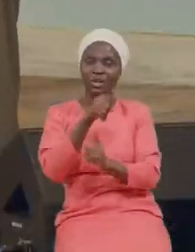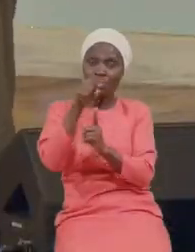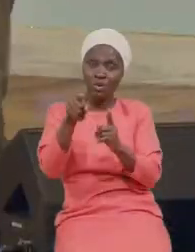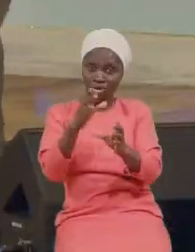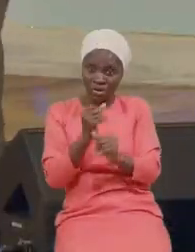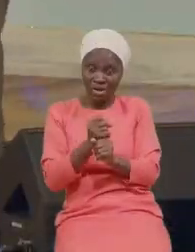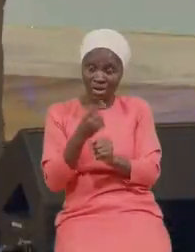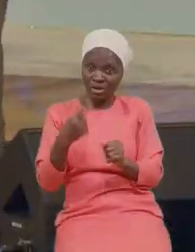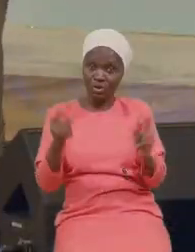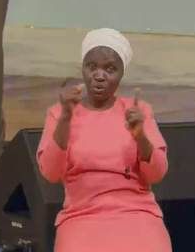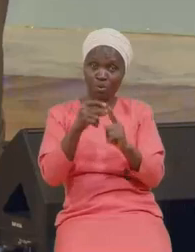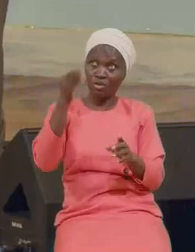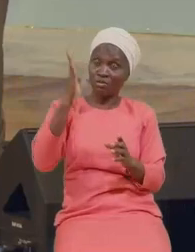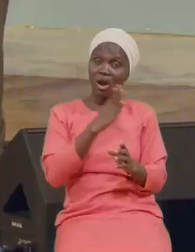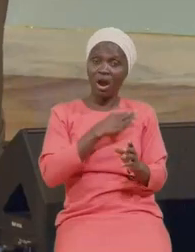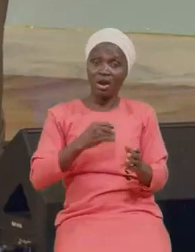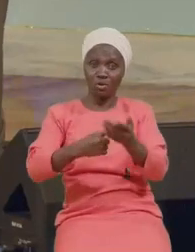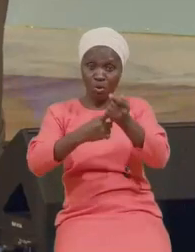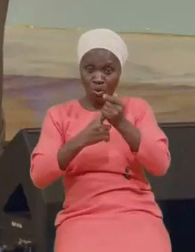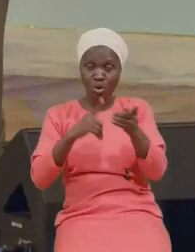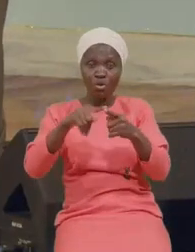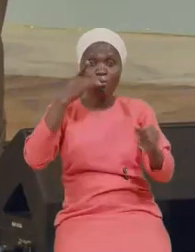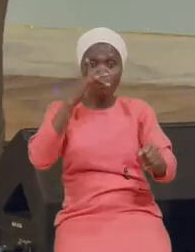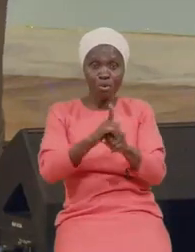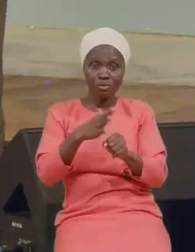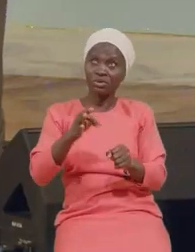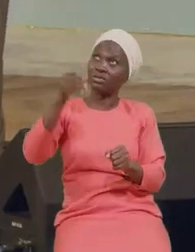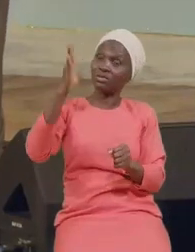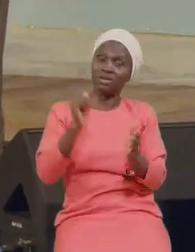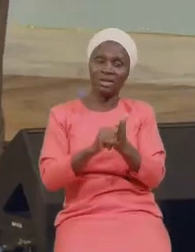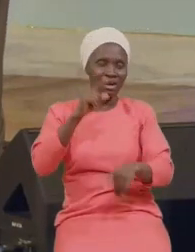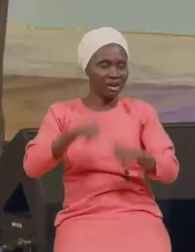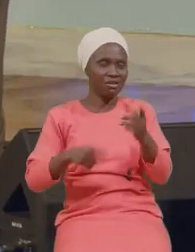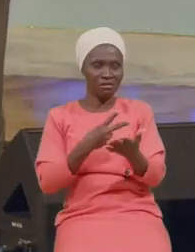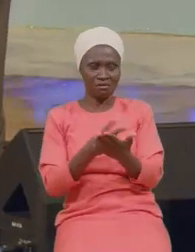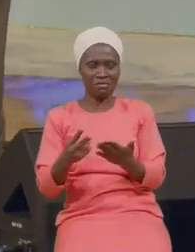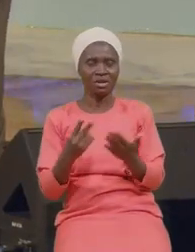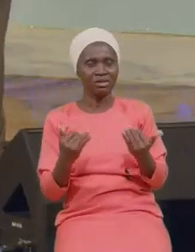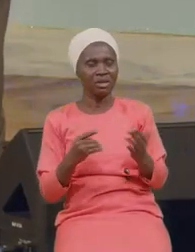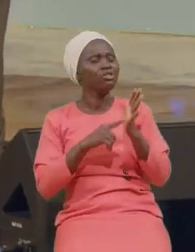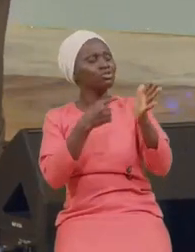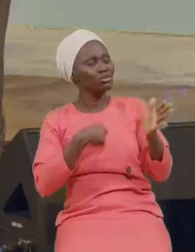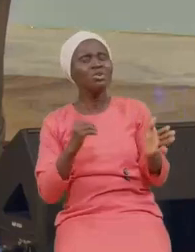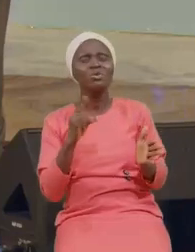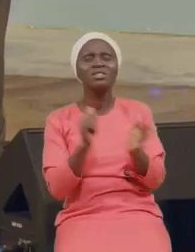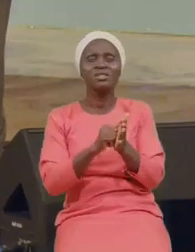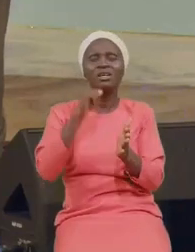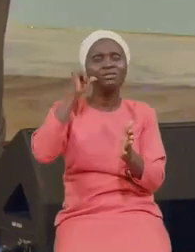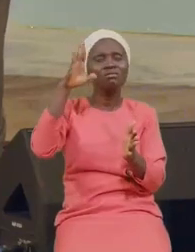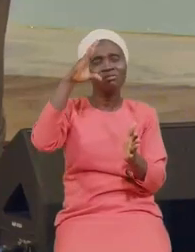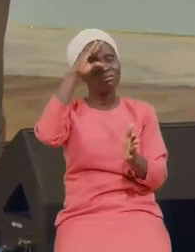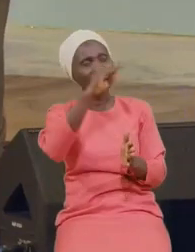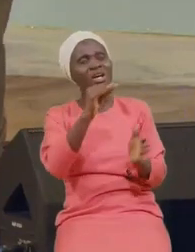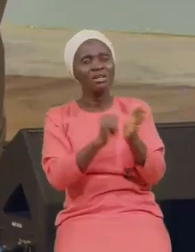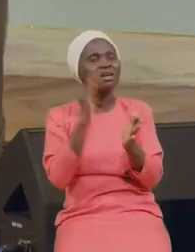parole de Dieu et tu t'accroches à la parole à la parole inférieure de Dieu montre-moi l'homme montre-moi la femme qui va